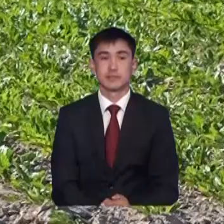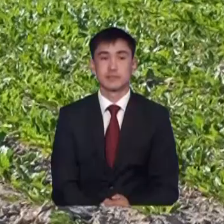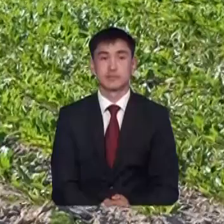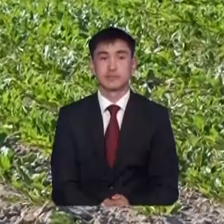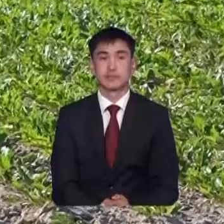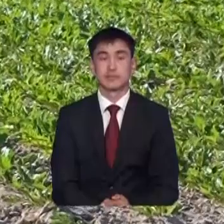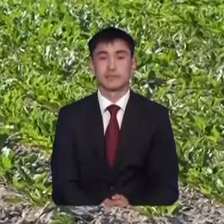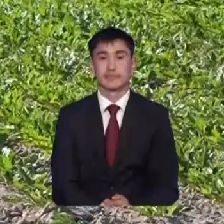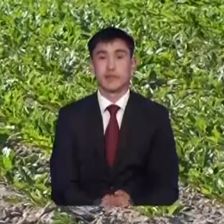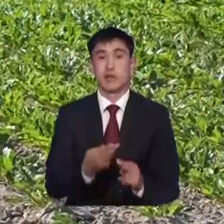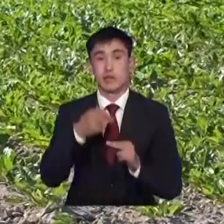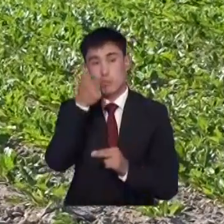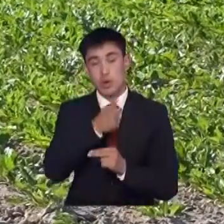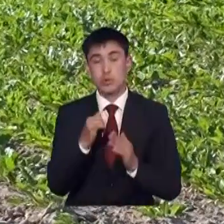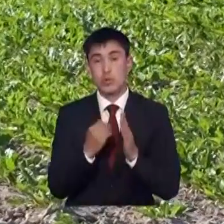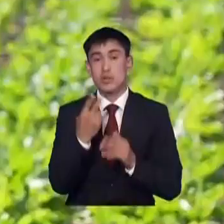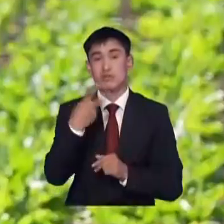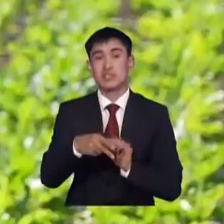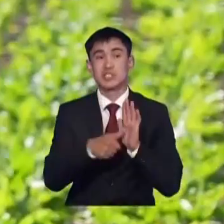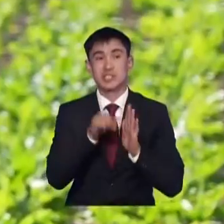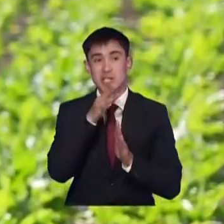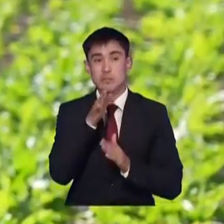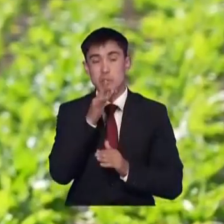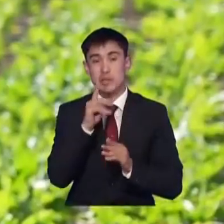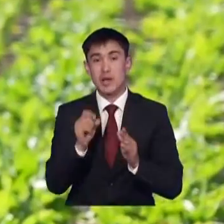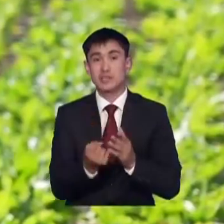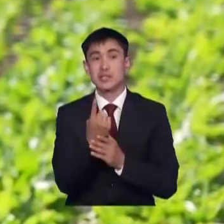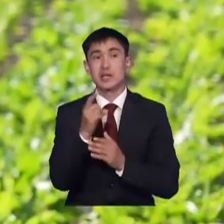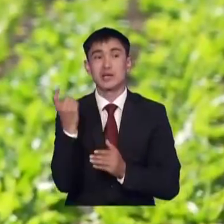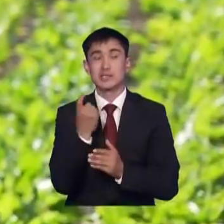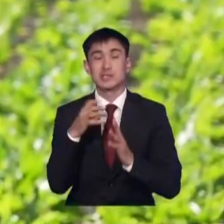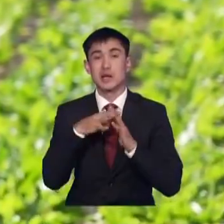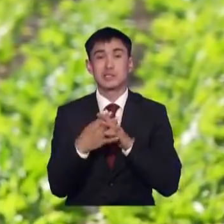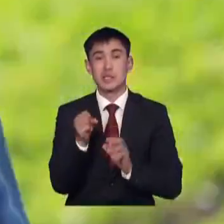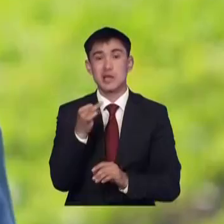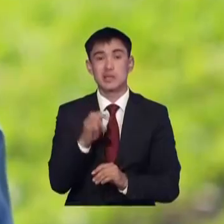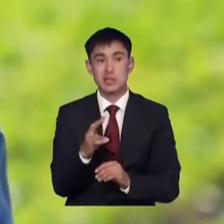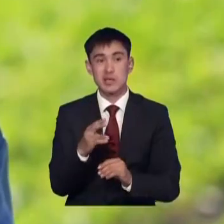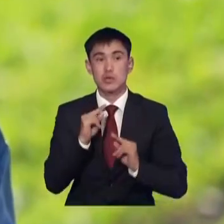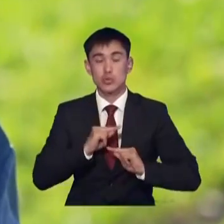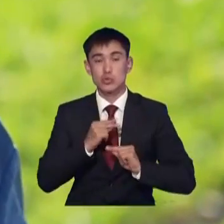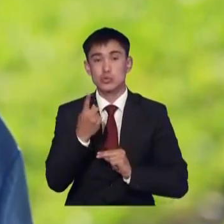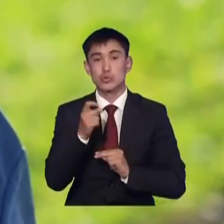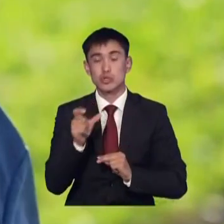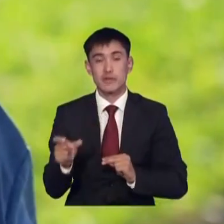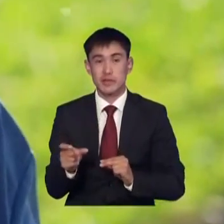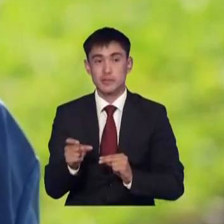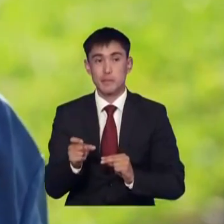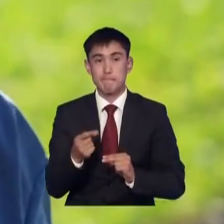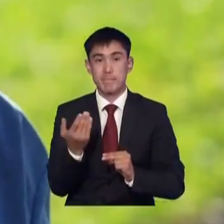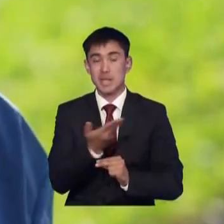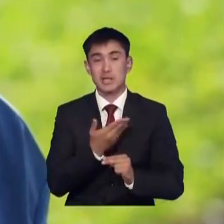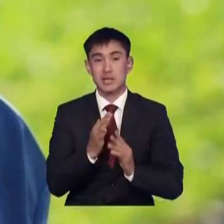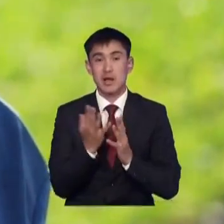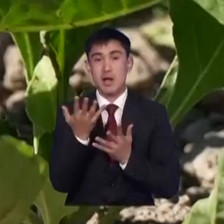корреспондент в этом году отмечается двадцатилетие с момента основания крестьянского хозяйство Айдын где трудится около 100 человек кроме того